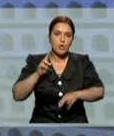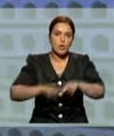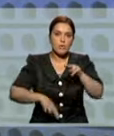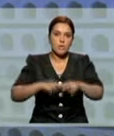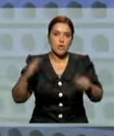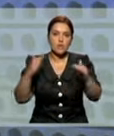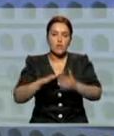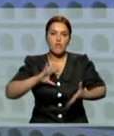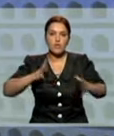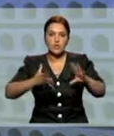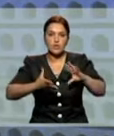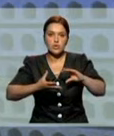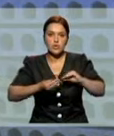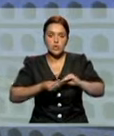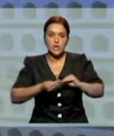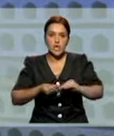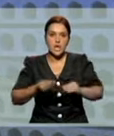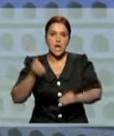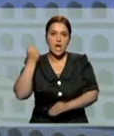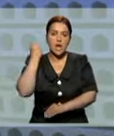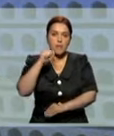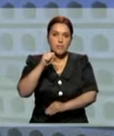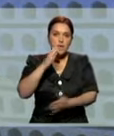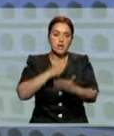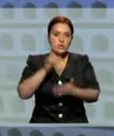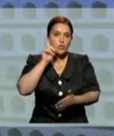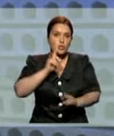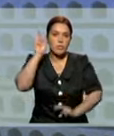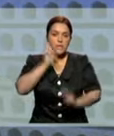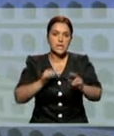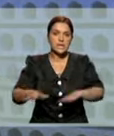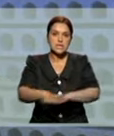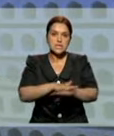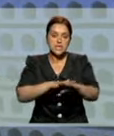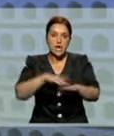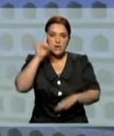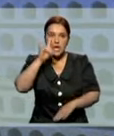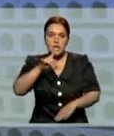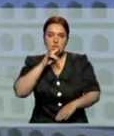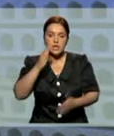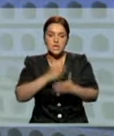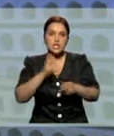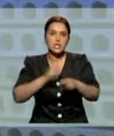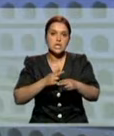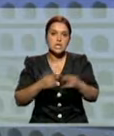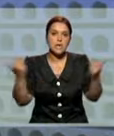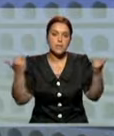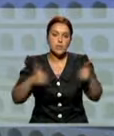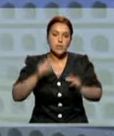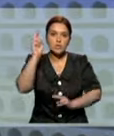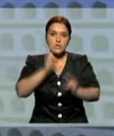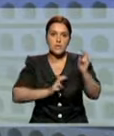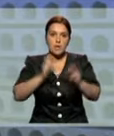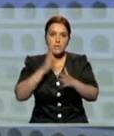жилья. В итоге выигрыши остаются и предприятия, и население. На востоке Казахстана комбинат железобетонных изделий – один из